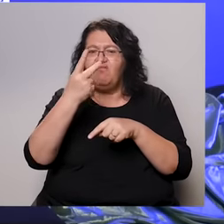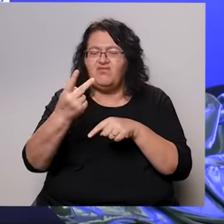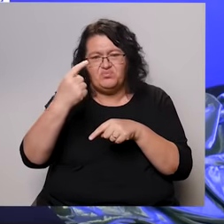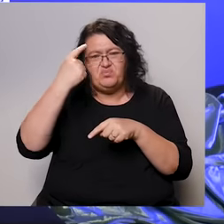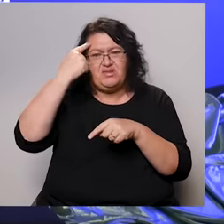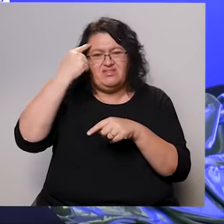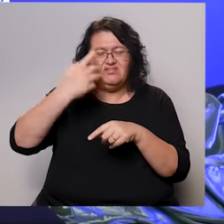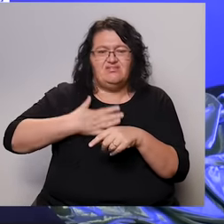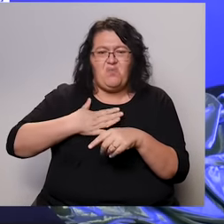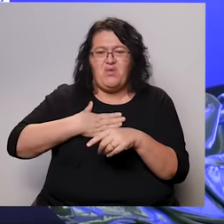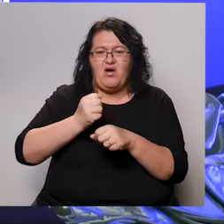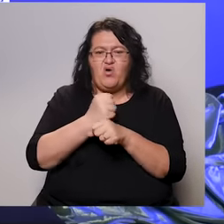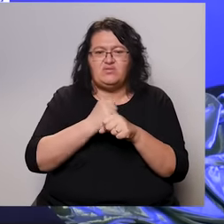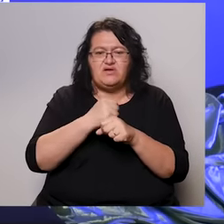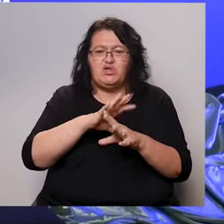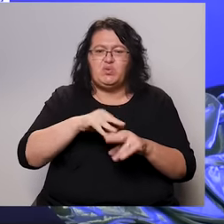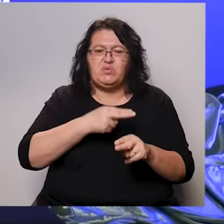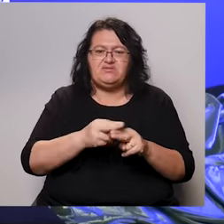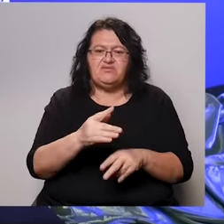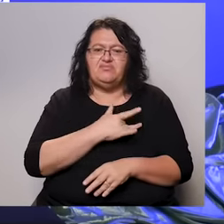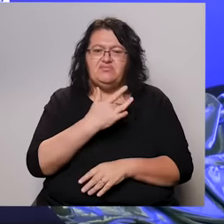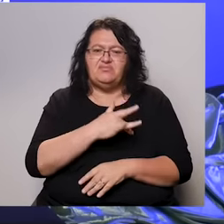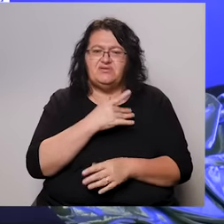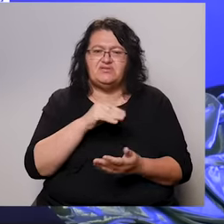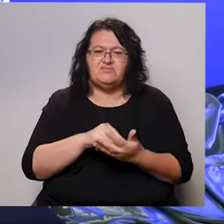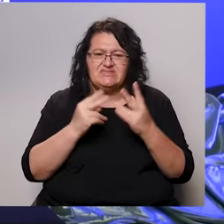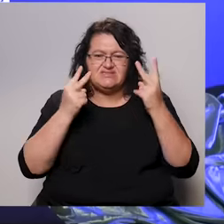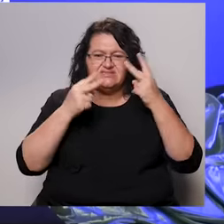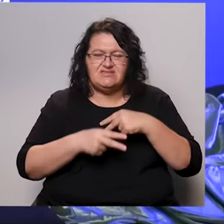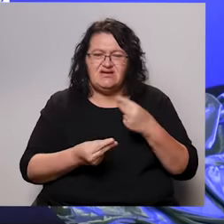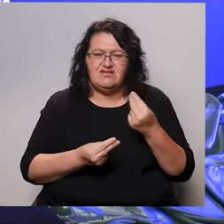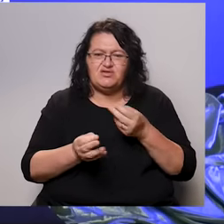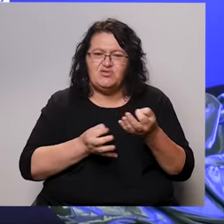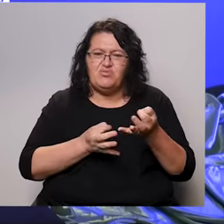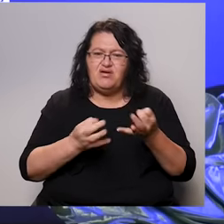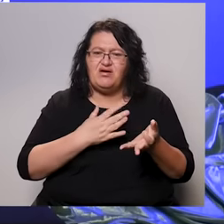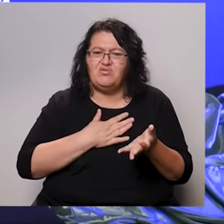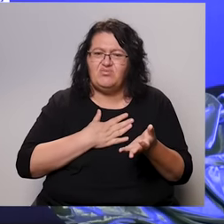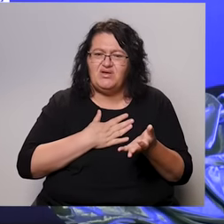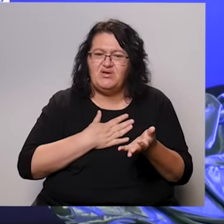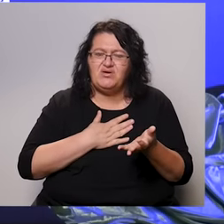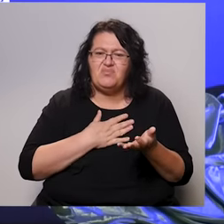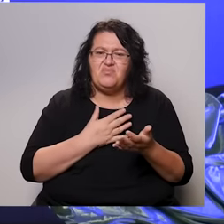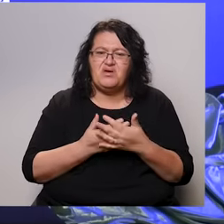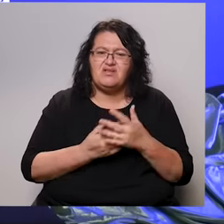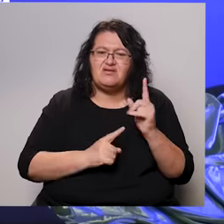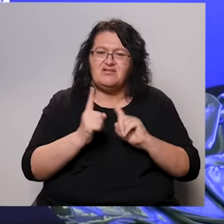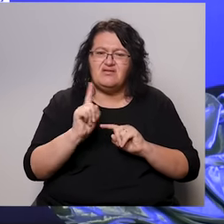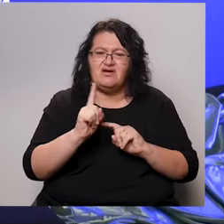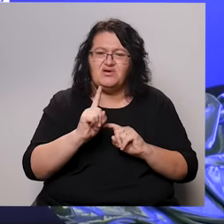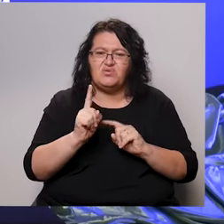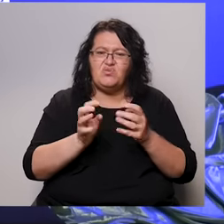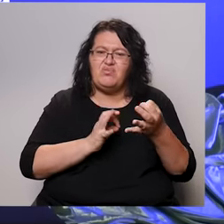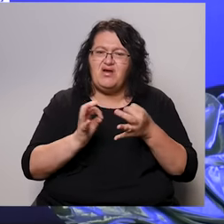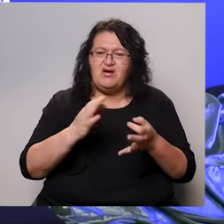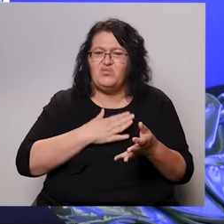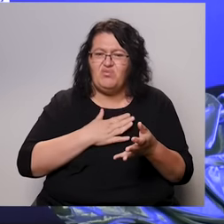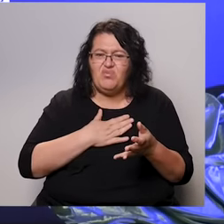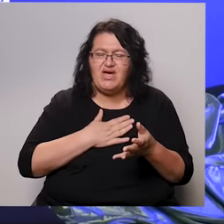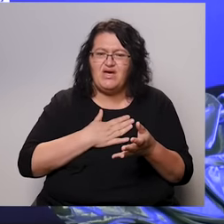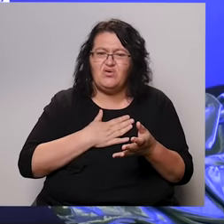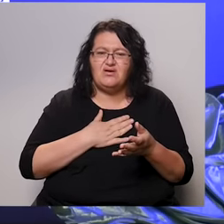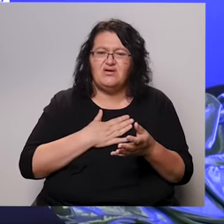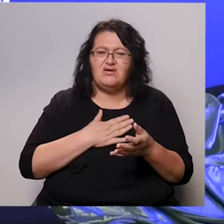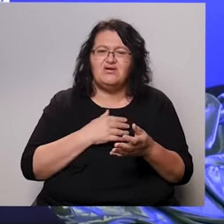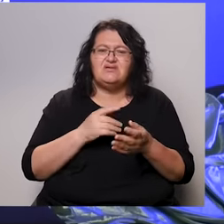observ, vine Duhul lui Dumnezeu și îmi zice, înțelegi tu de ce e planul meu? Pentru că dacă nu ar fi planul meu și